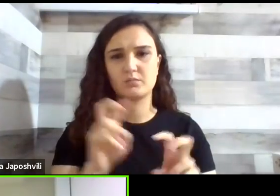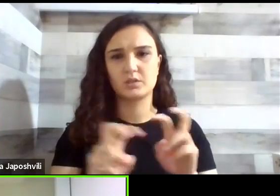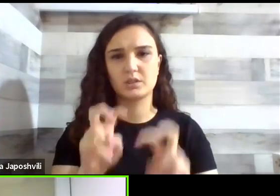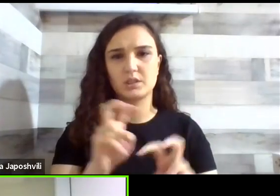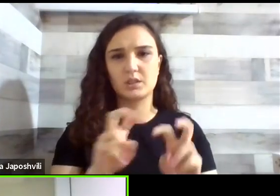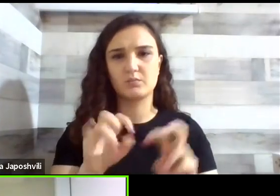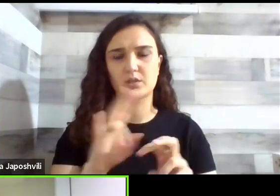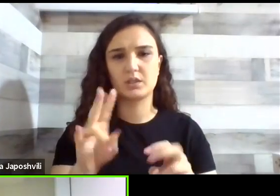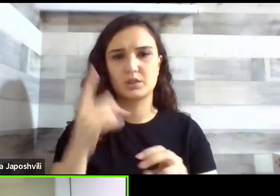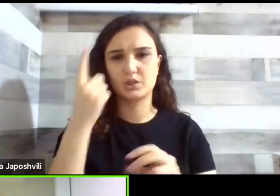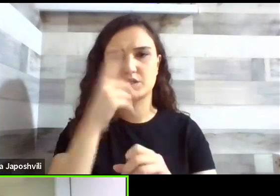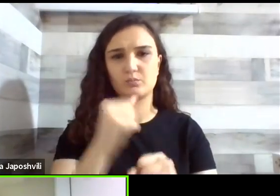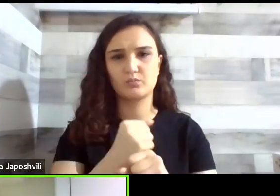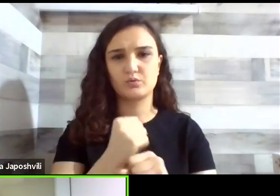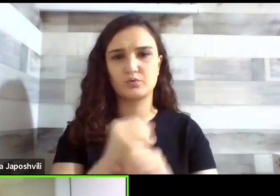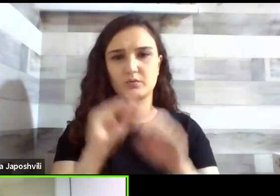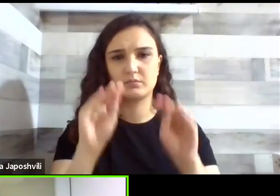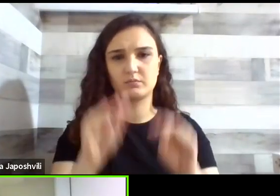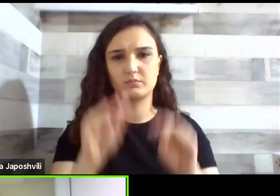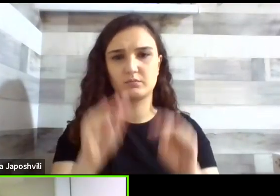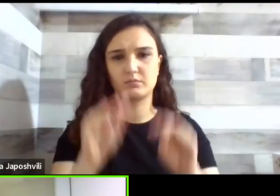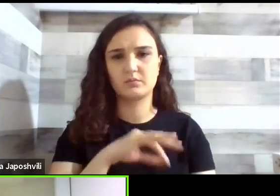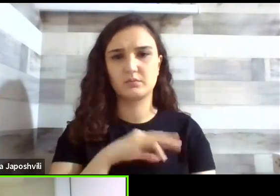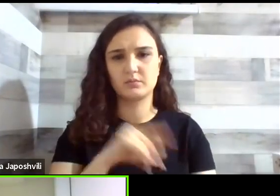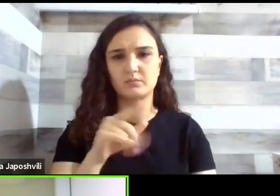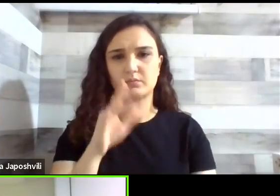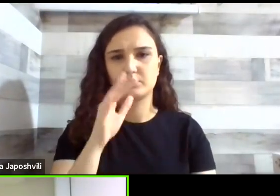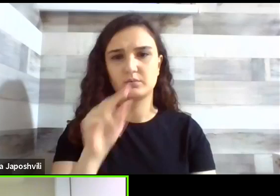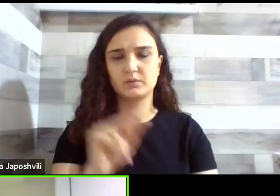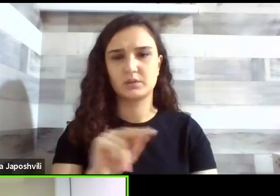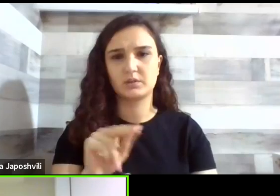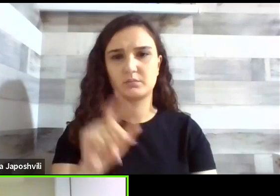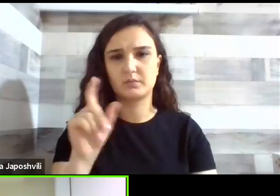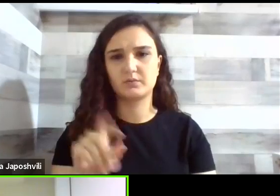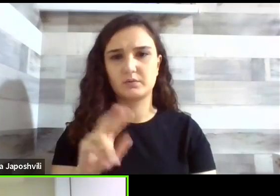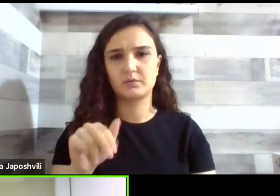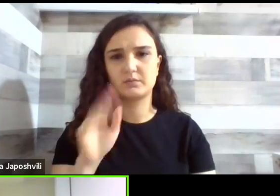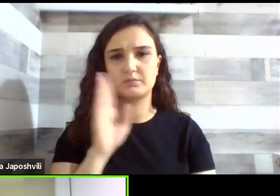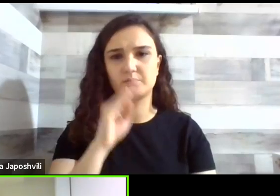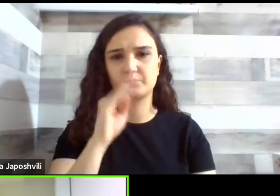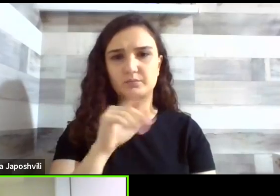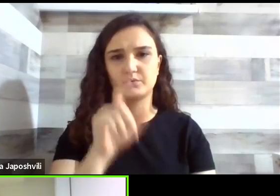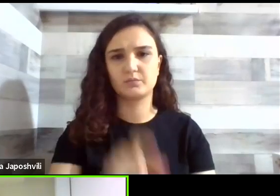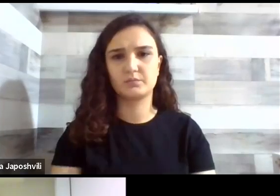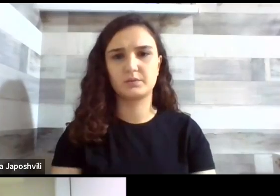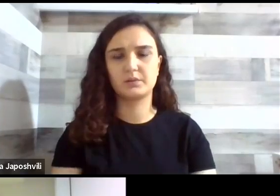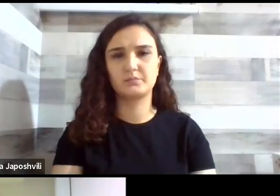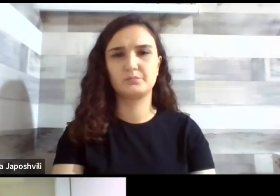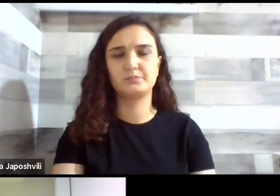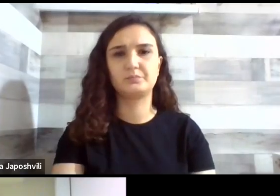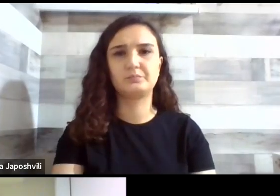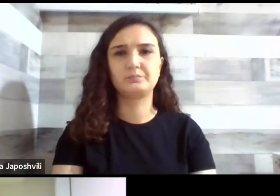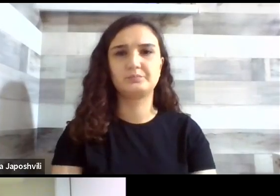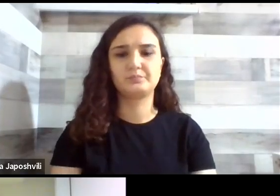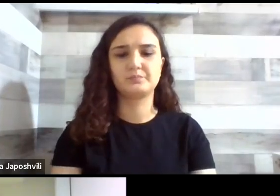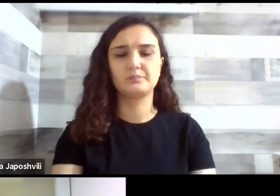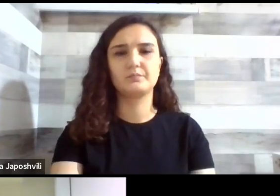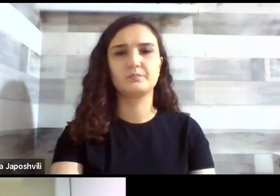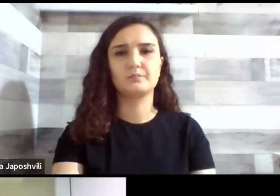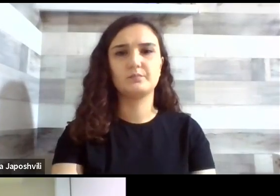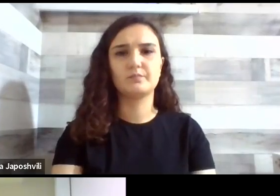ან შემუშავებული, რომელსაც გამოიყენებს ამ დროს თერაპევტი და მშობელი. კი ბატონო, ეს